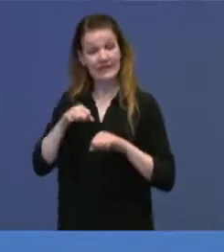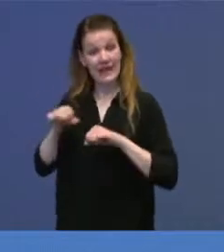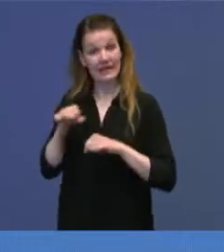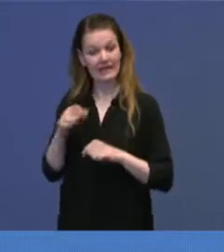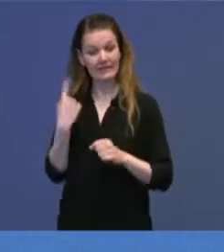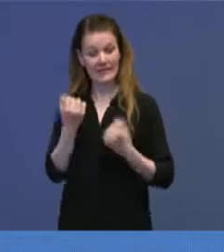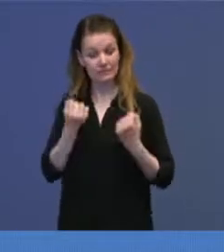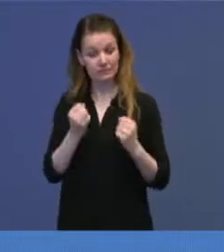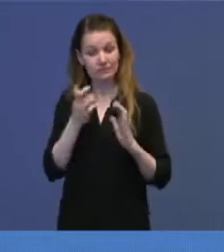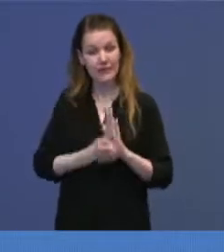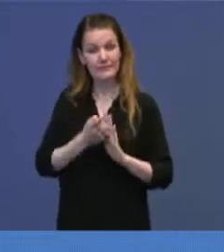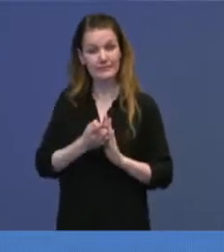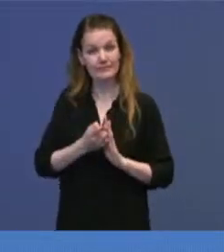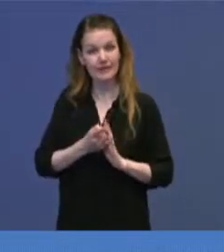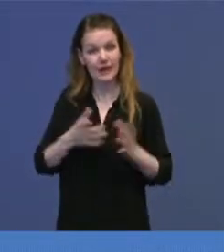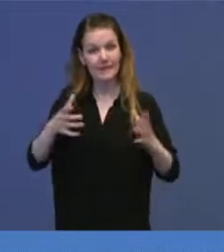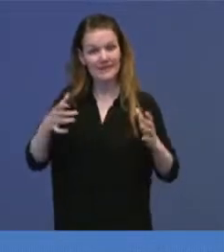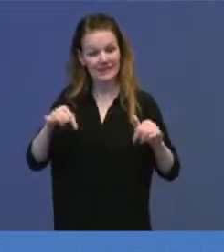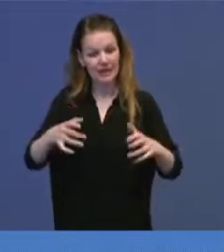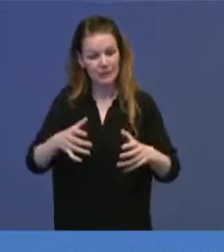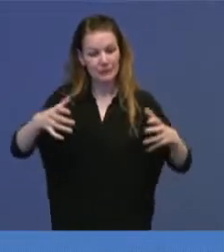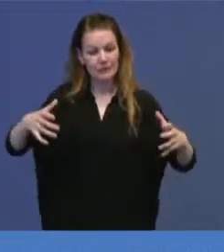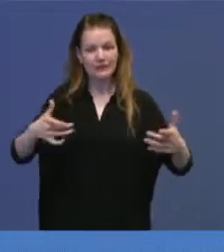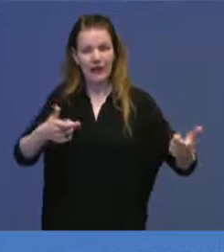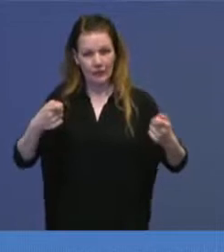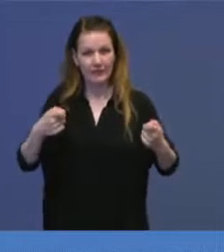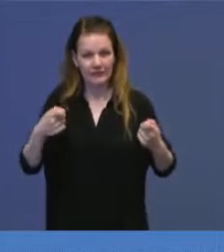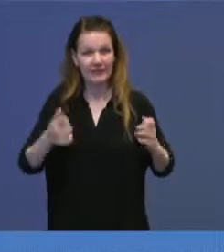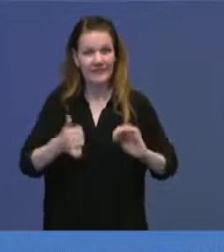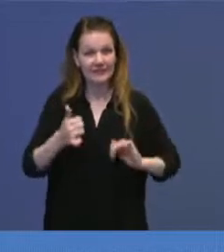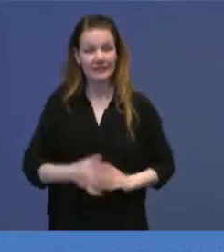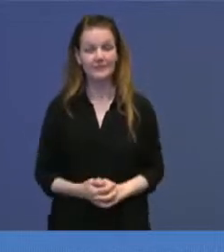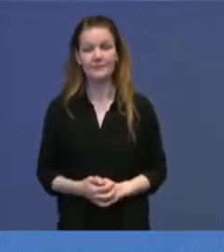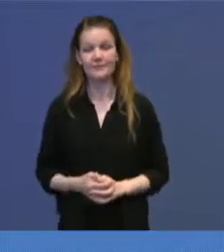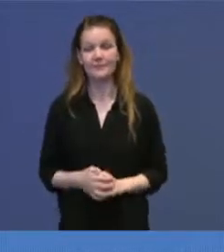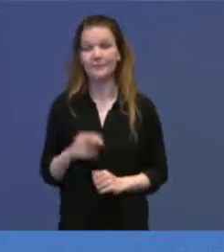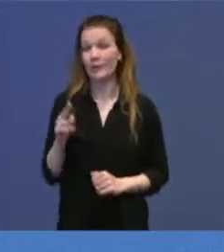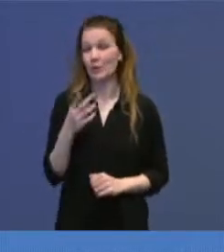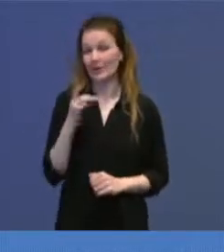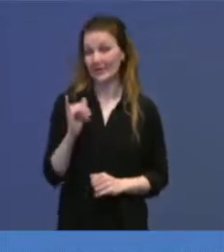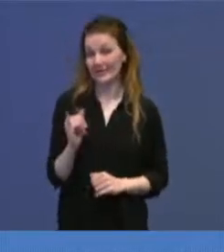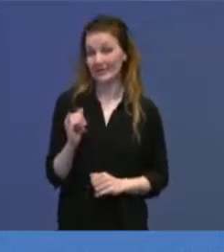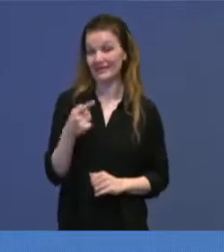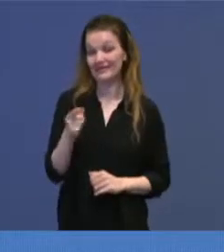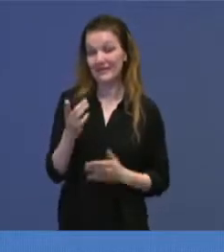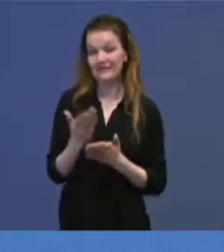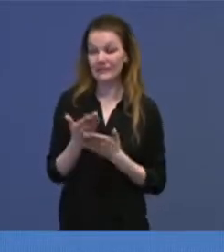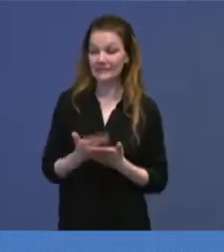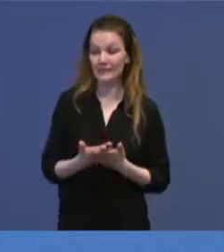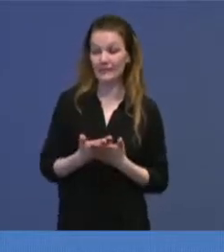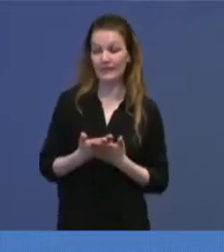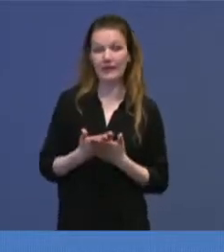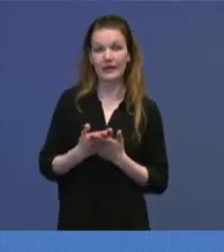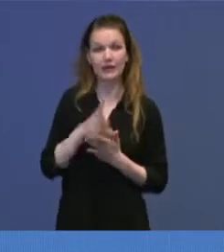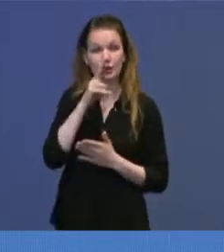skalere opp kapasiteten i Norge til å håndtere det. Og da har UDI gjort avtaler om blant annet å etablere nye